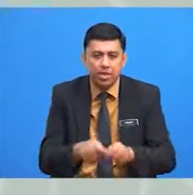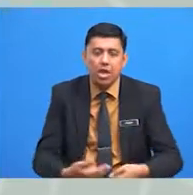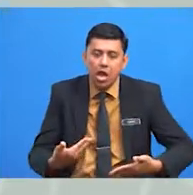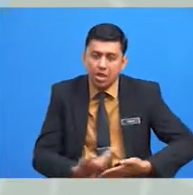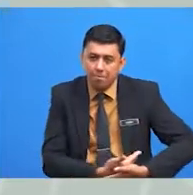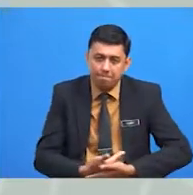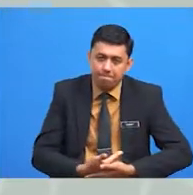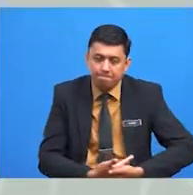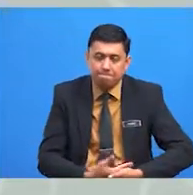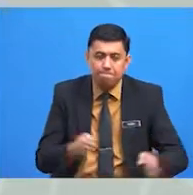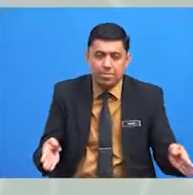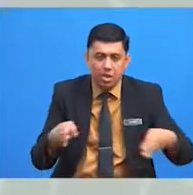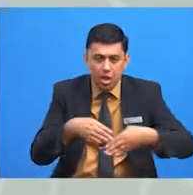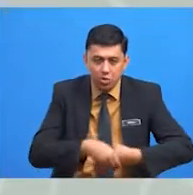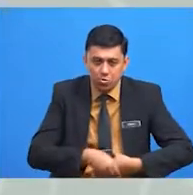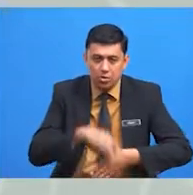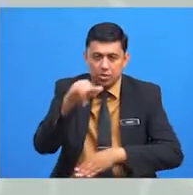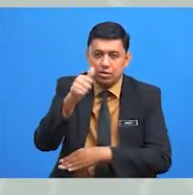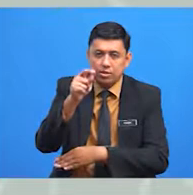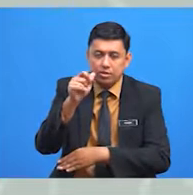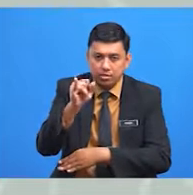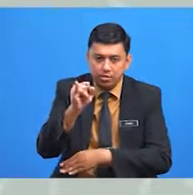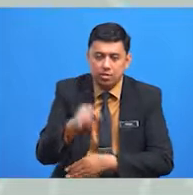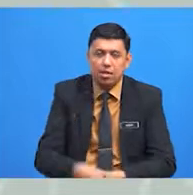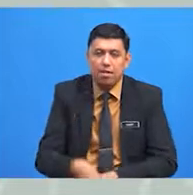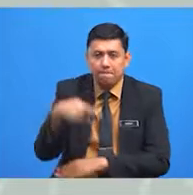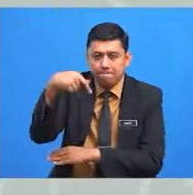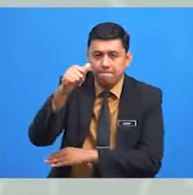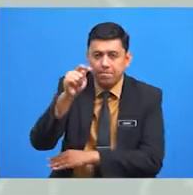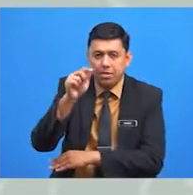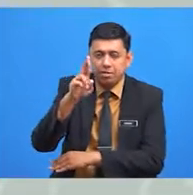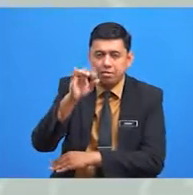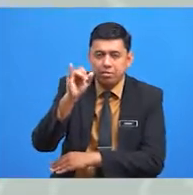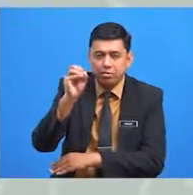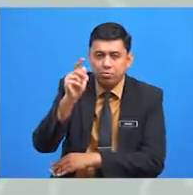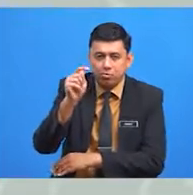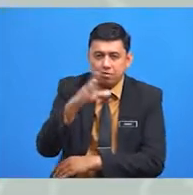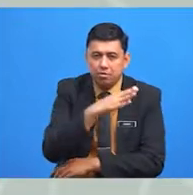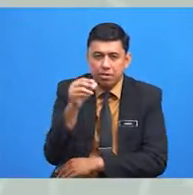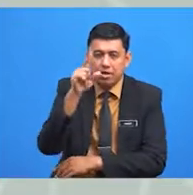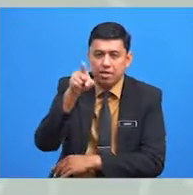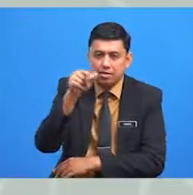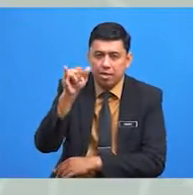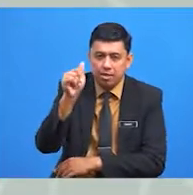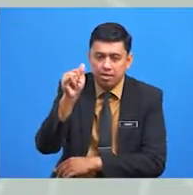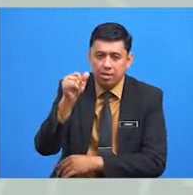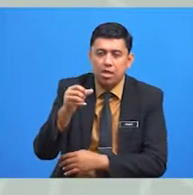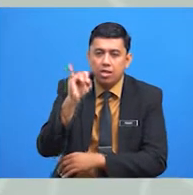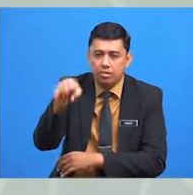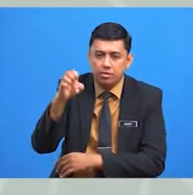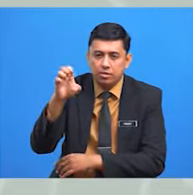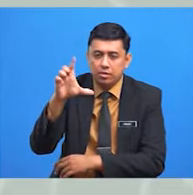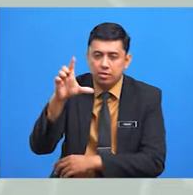seperti Anak Melayu Jati, Patriot dan Zahir Jelmaan.